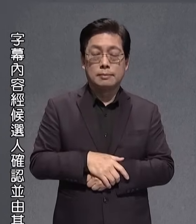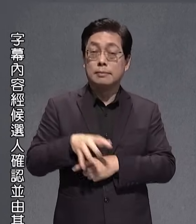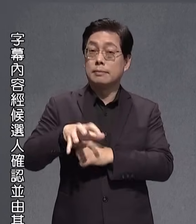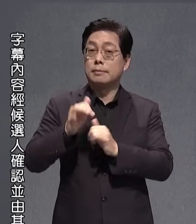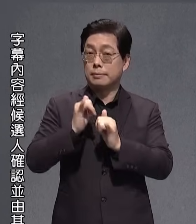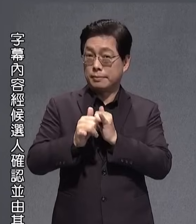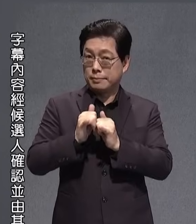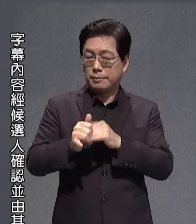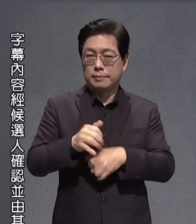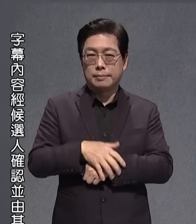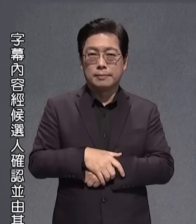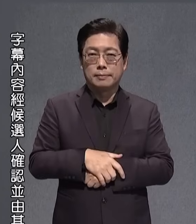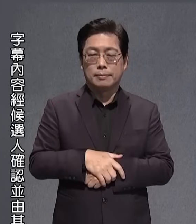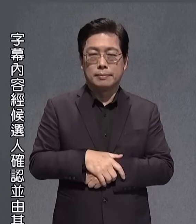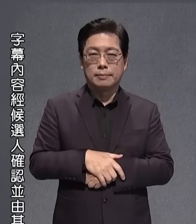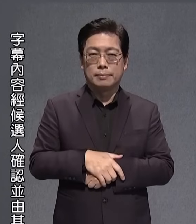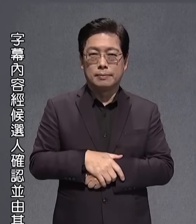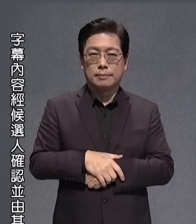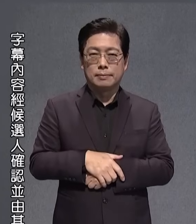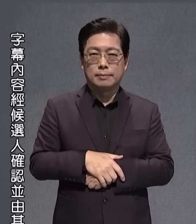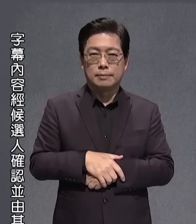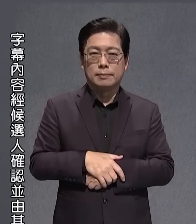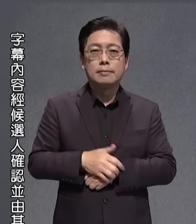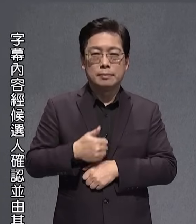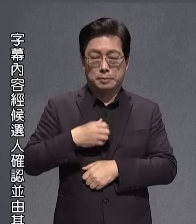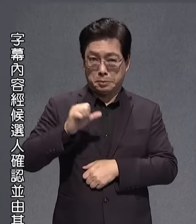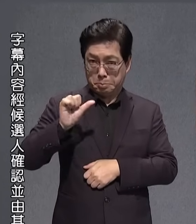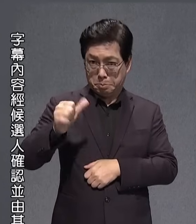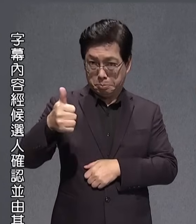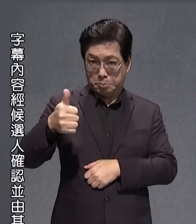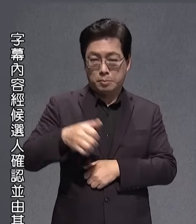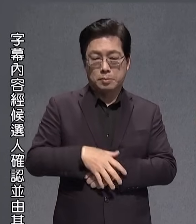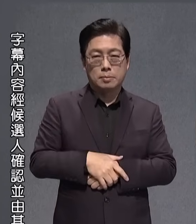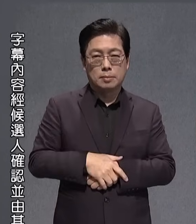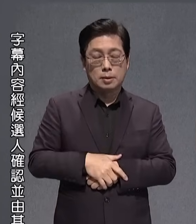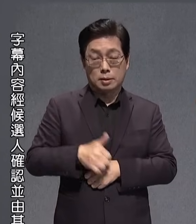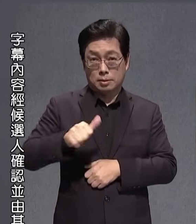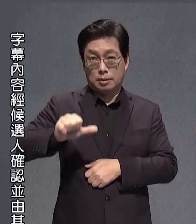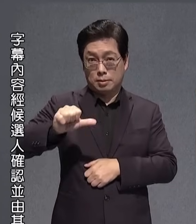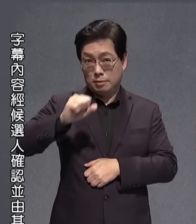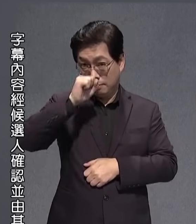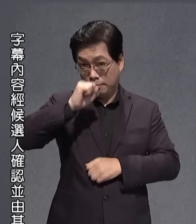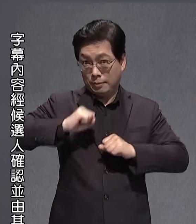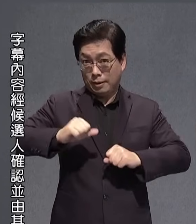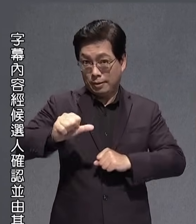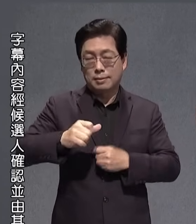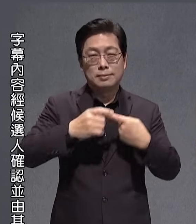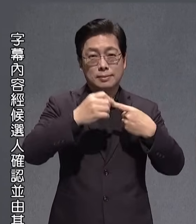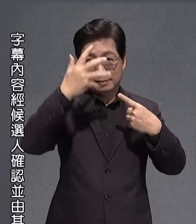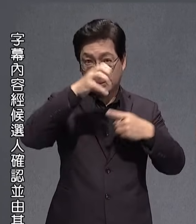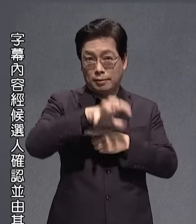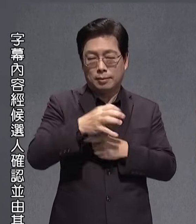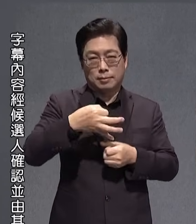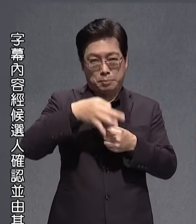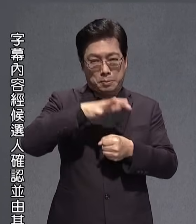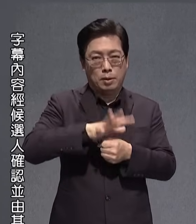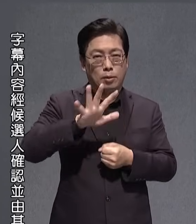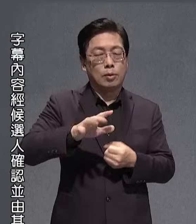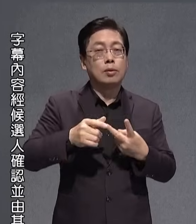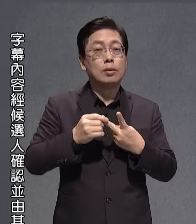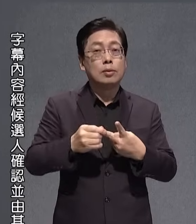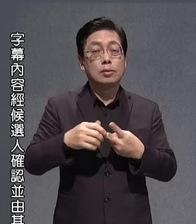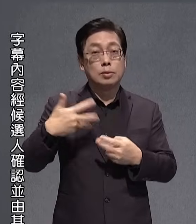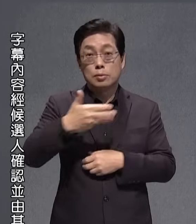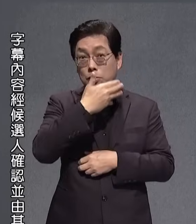农民有五个好康，农民无好康。第一，老农有津贴；第二，